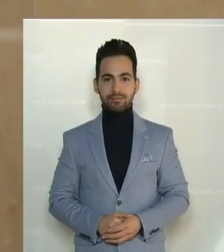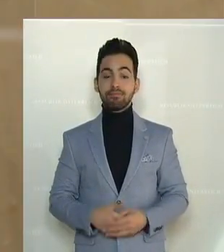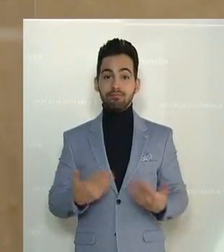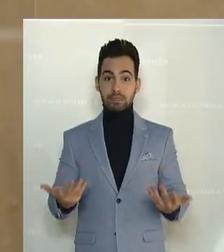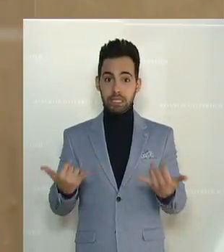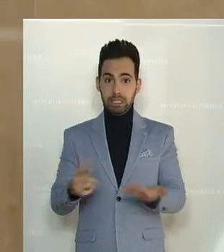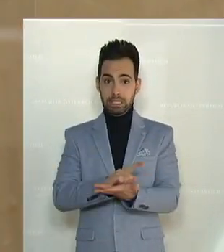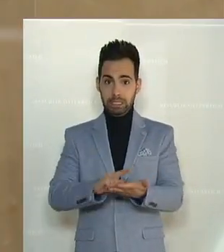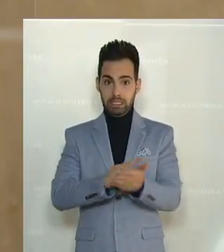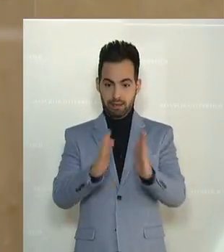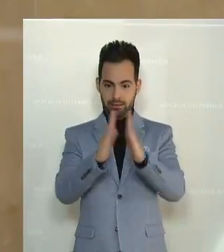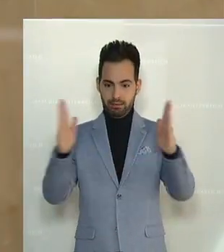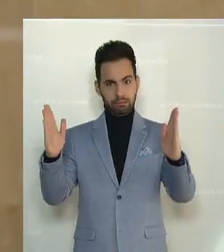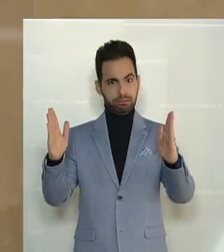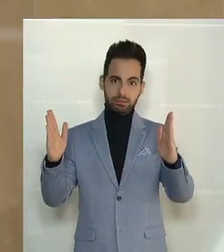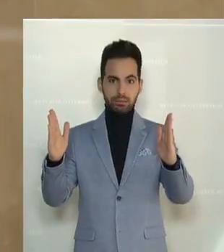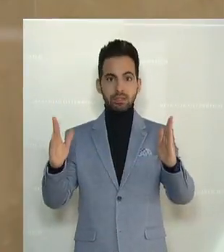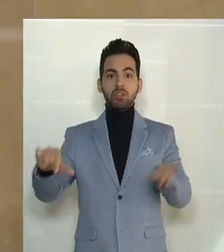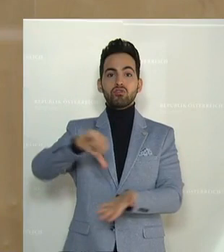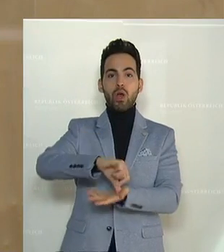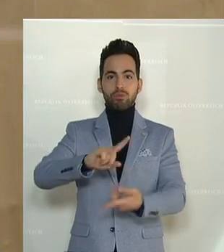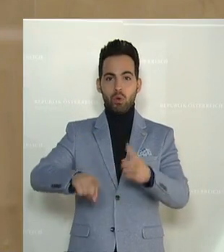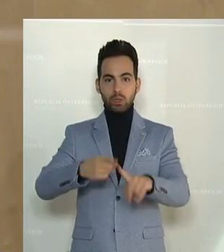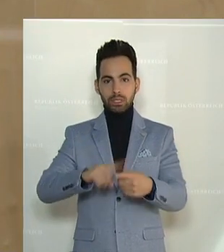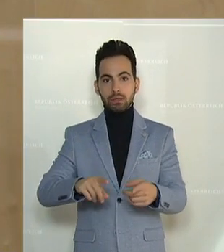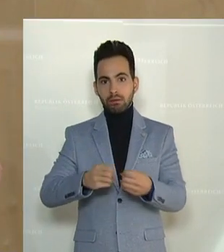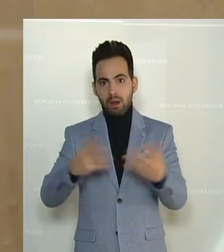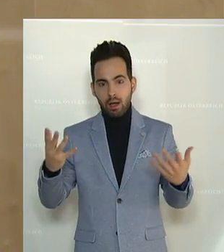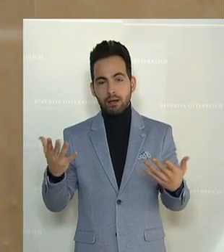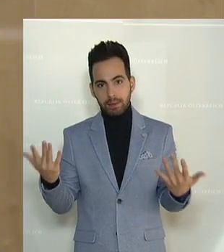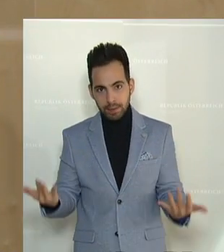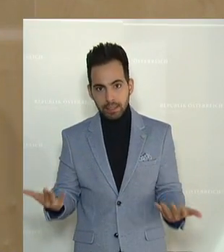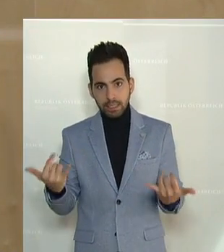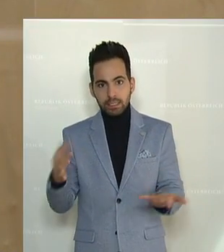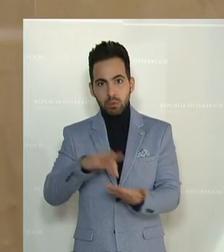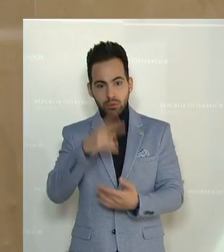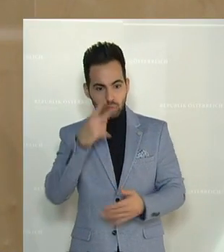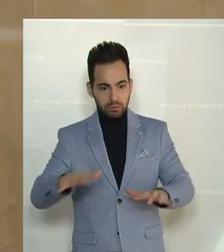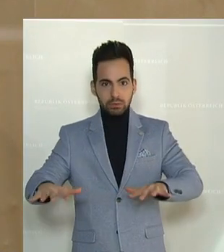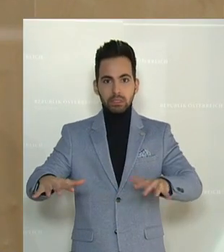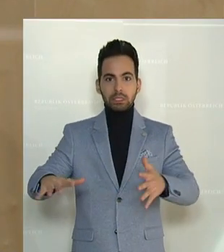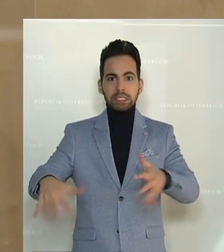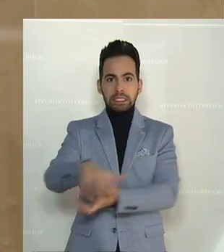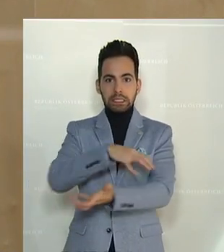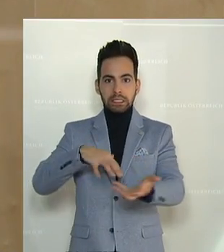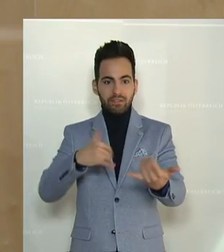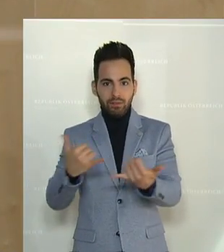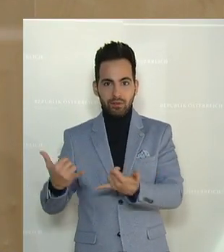In Zeiten wie diesen ist Standortpolitik aber natürlich zunächst einmal Krisenbewältigung und